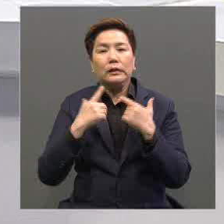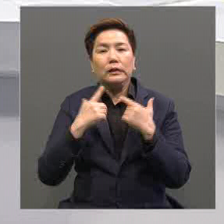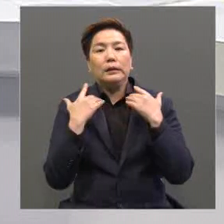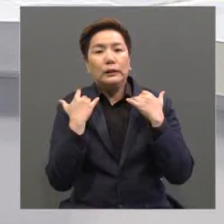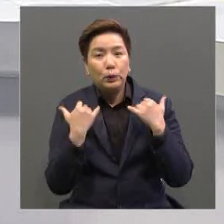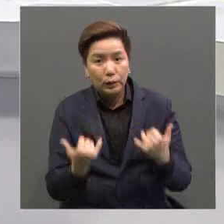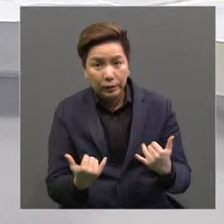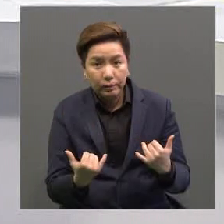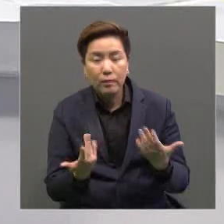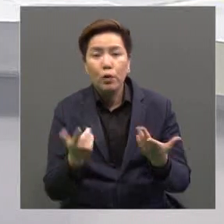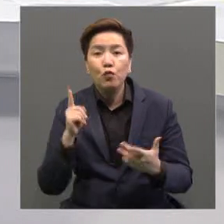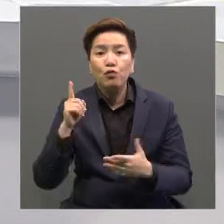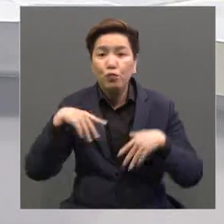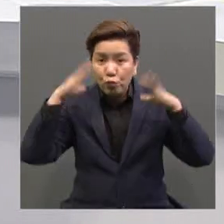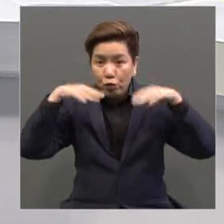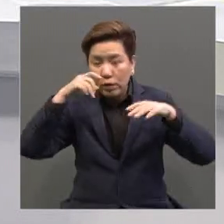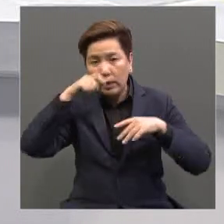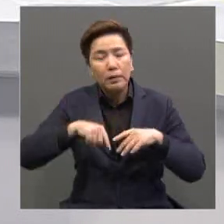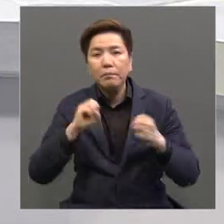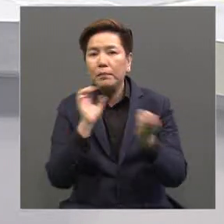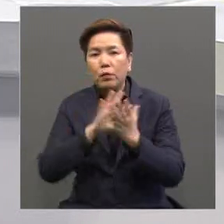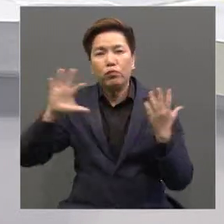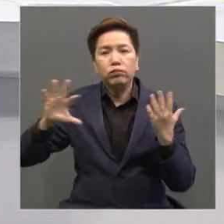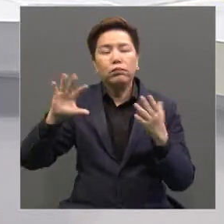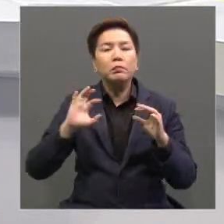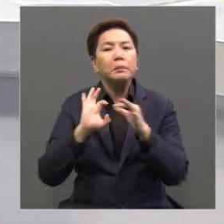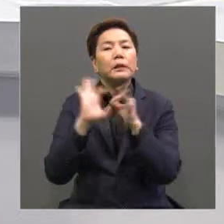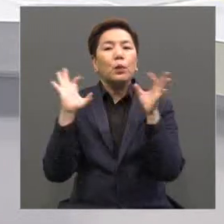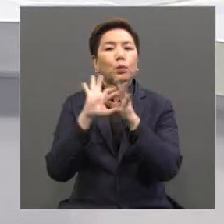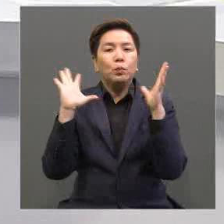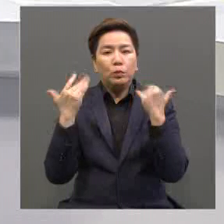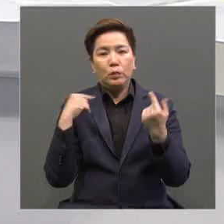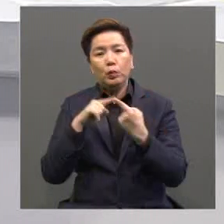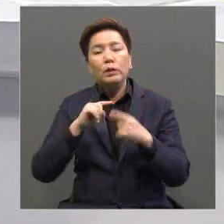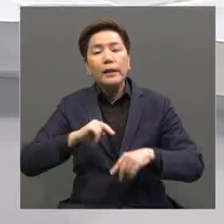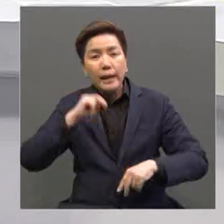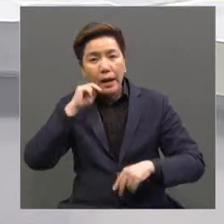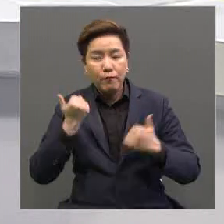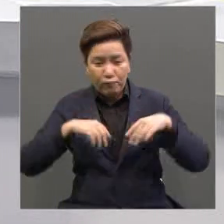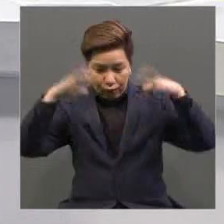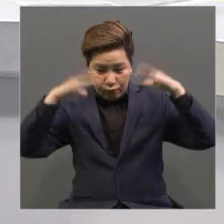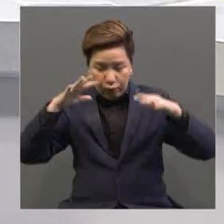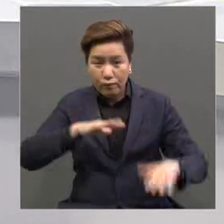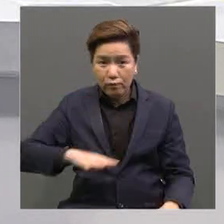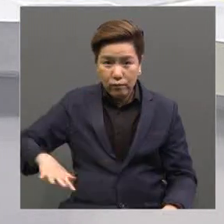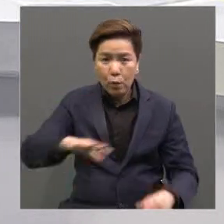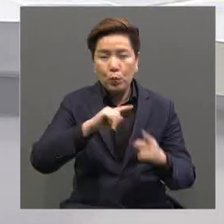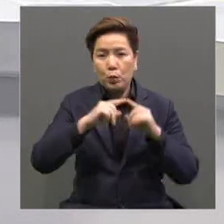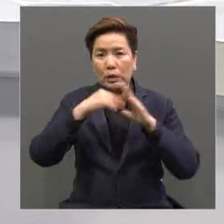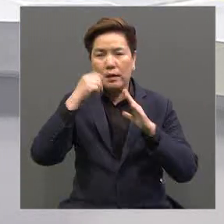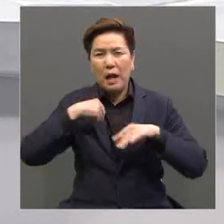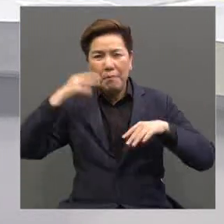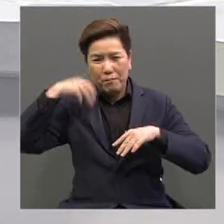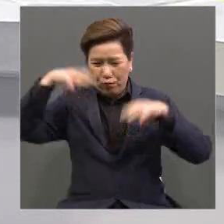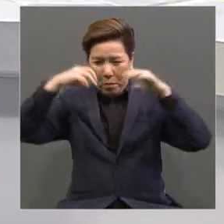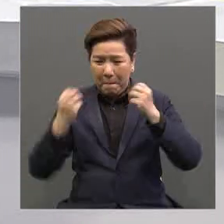แต่ว่าทั้งหมดทั้งมวลตอนนี้นะฝนที่ตกในประเทศไทยไม่ใช่เป็นผลจากพายุนะครับคือสถานการณ์น้ำในตอนนี้นะครับหลายพื้นที่ภาคเหนือมี